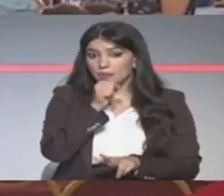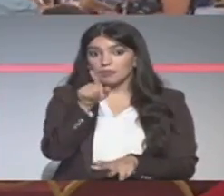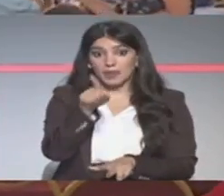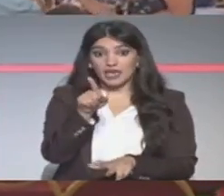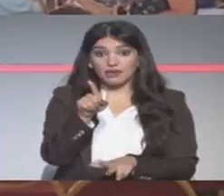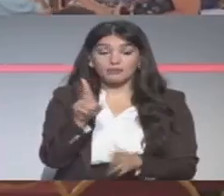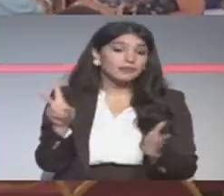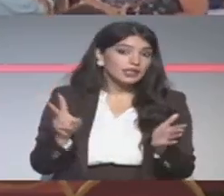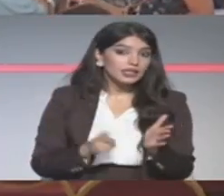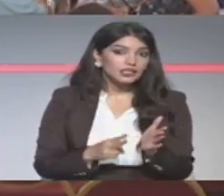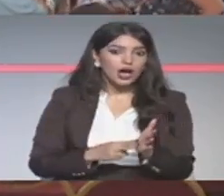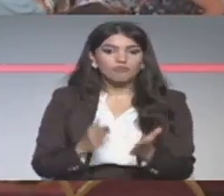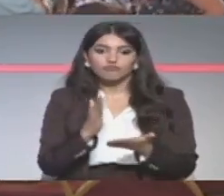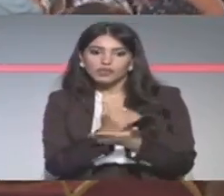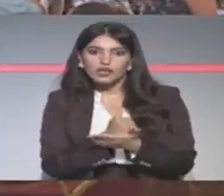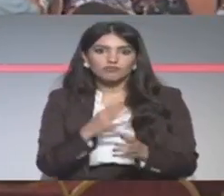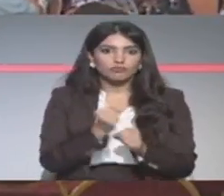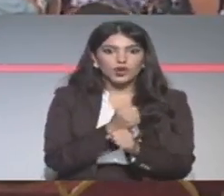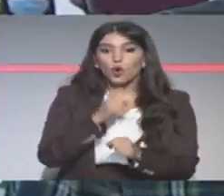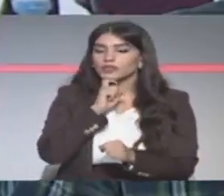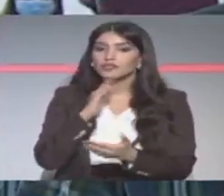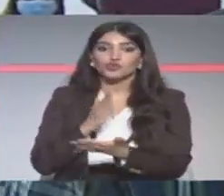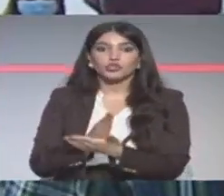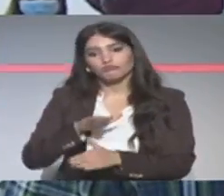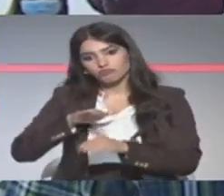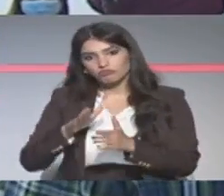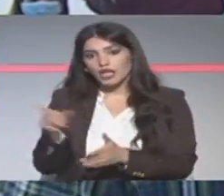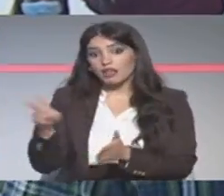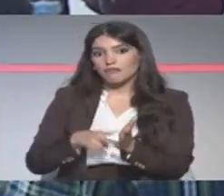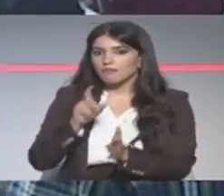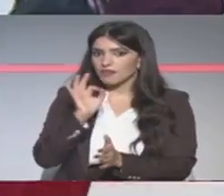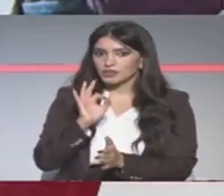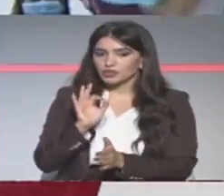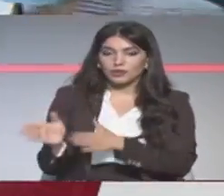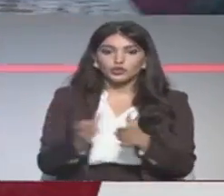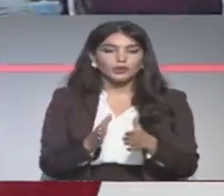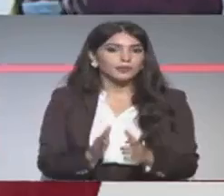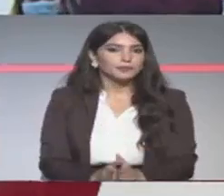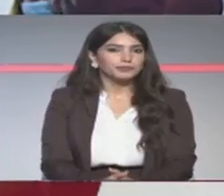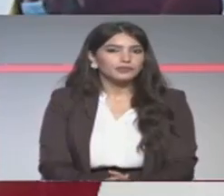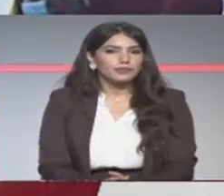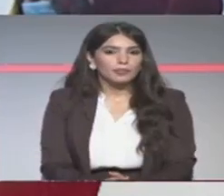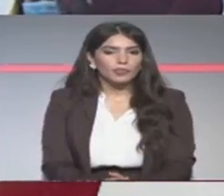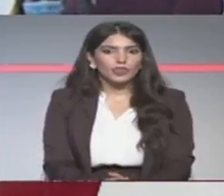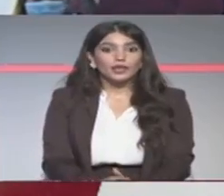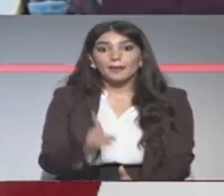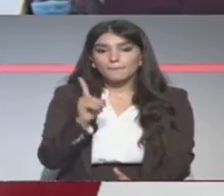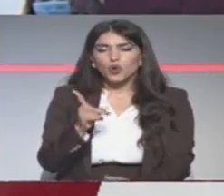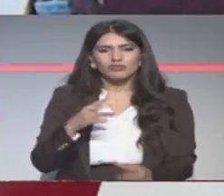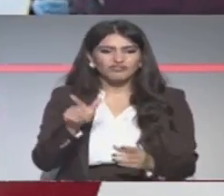تحقق جزء وبقي جزء كبير. ما تنسيق يعني ما بينت بعضهم حسب مارينا أنه فما، لكن